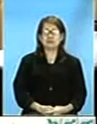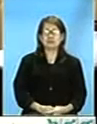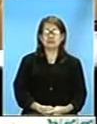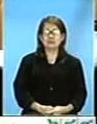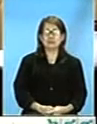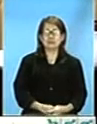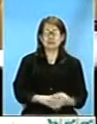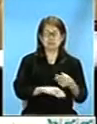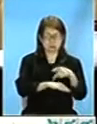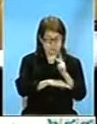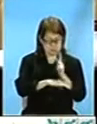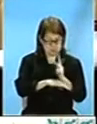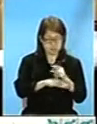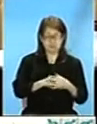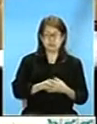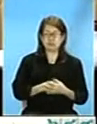ท่านประธานที่เคารพ